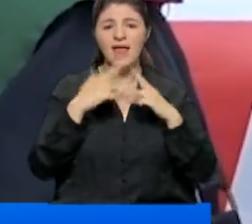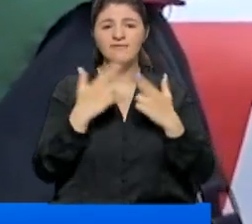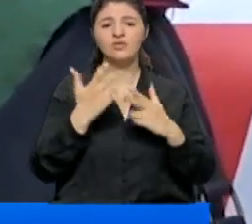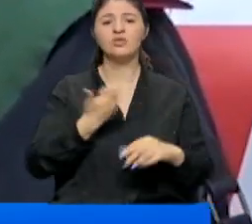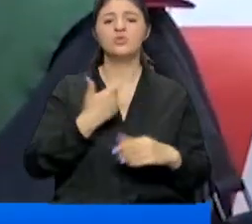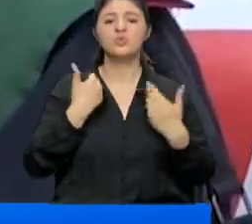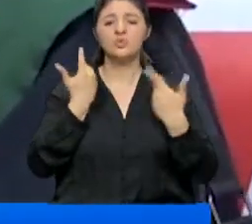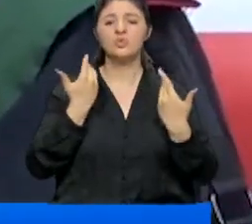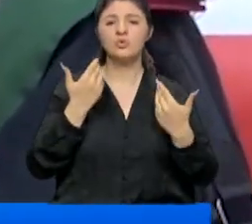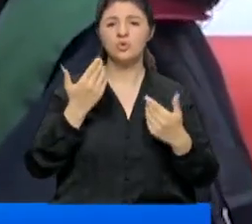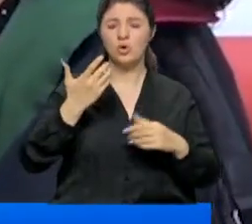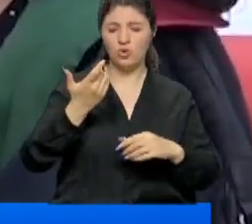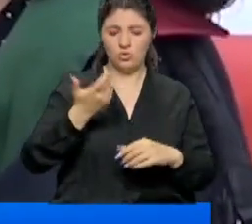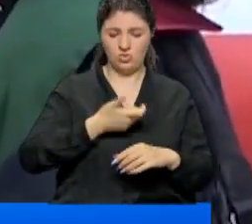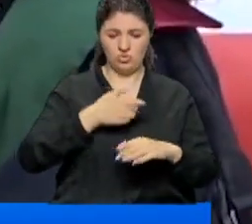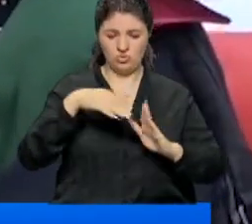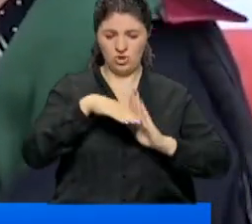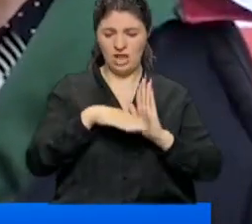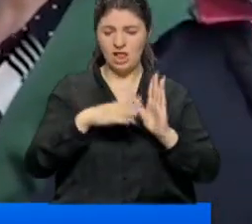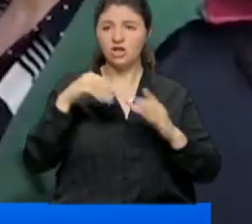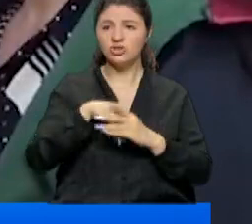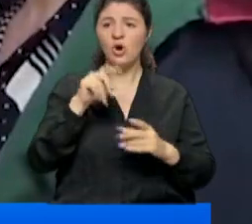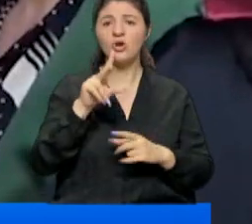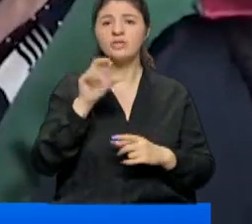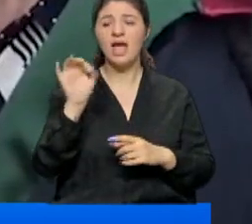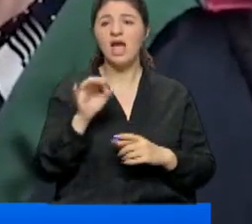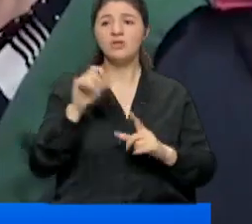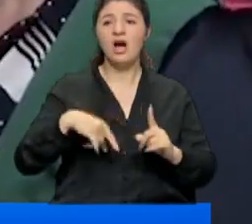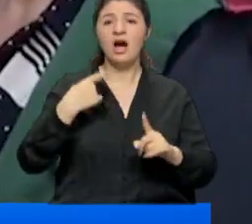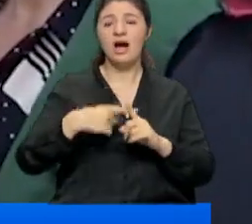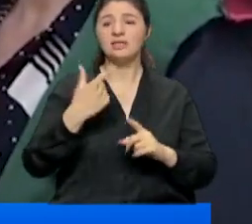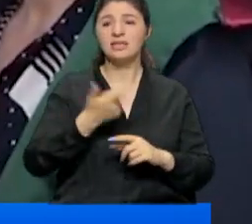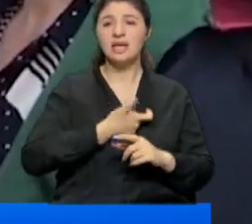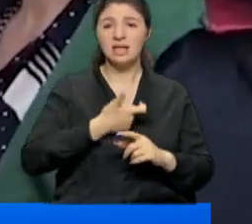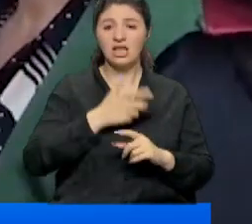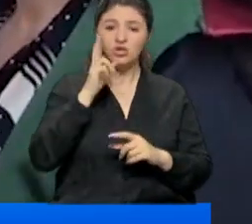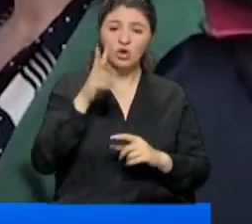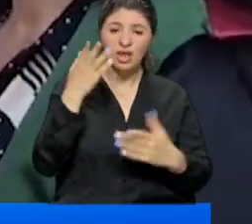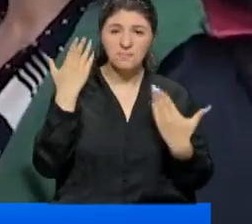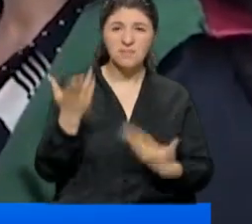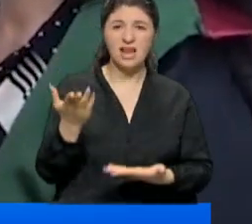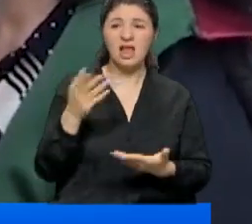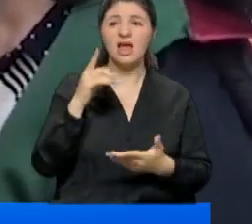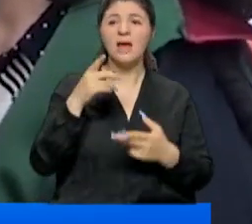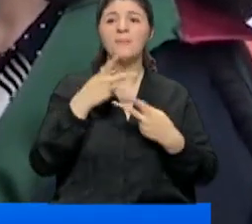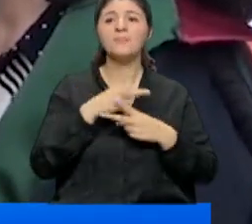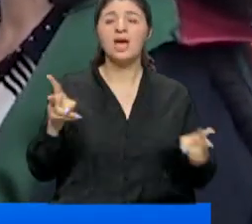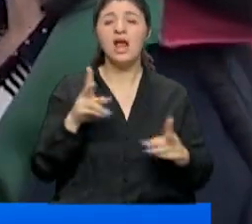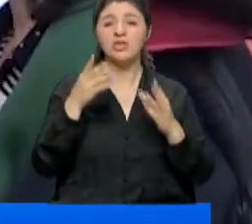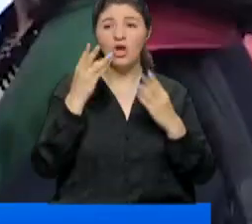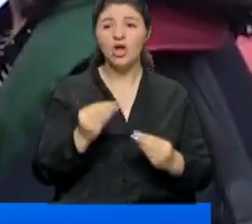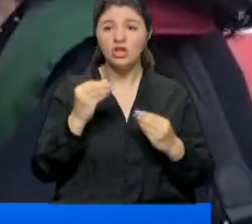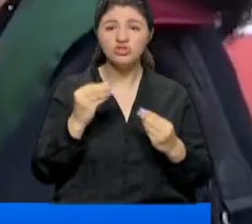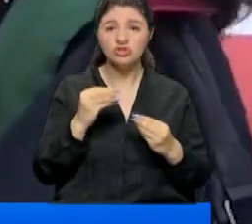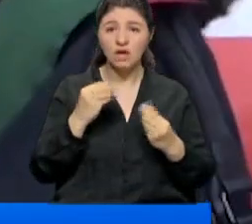hukuk kuralları çerçevesinde 12 Eylül artı yasalar nezdinde bile Beraat ile